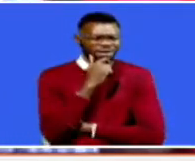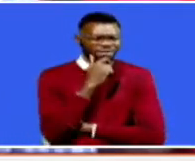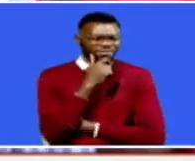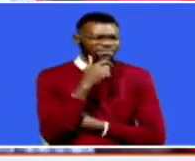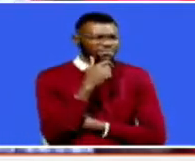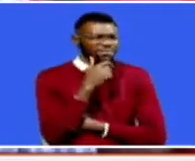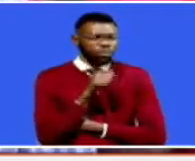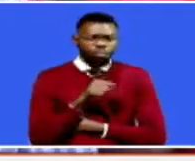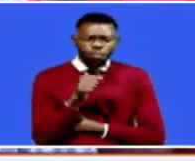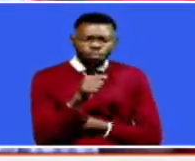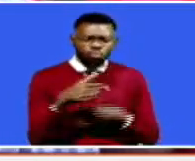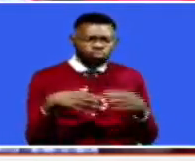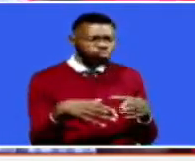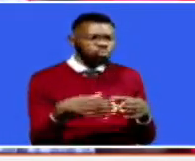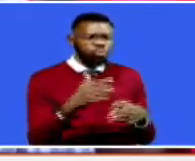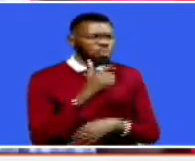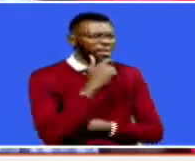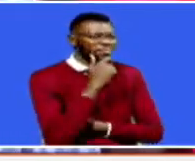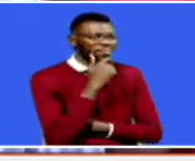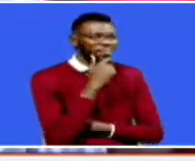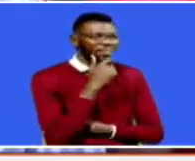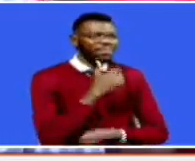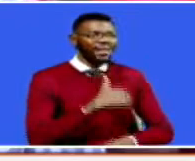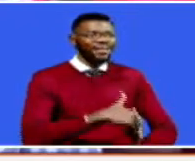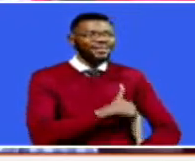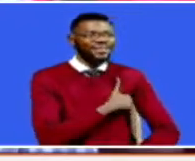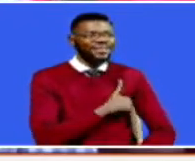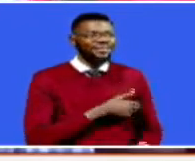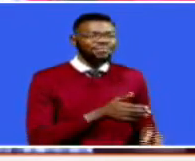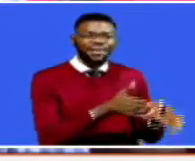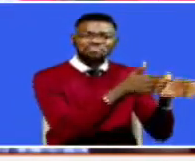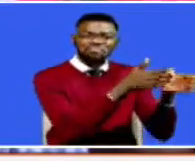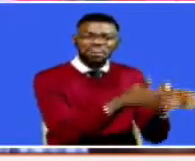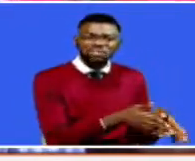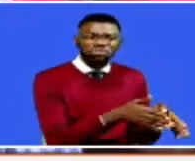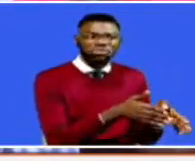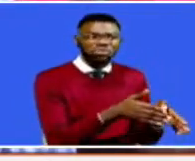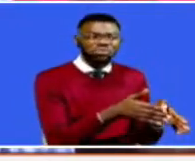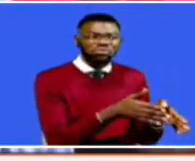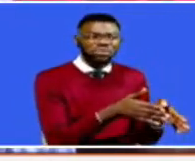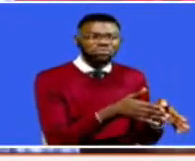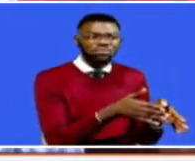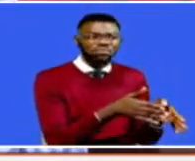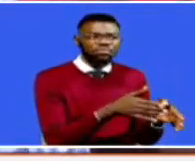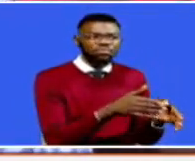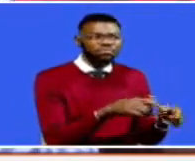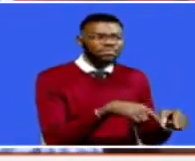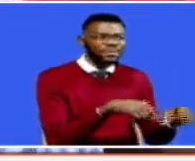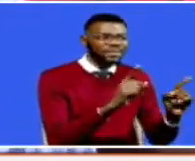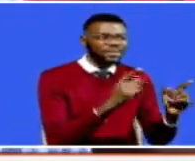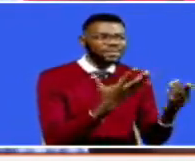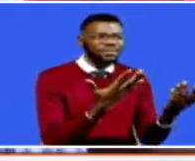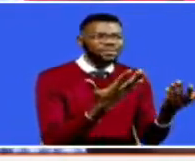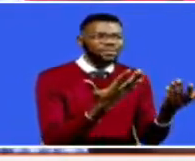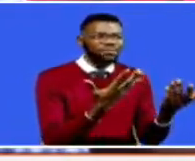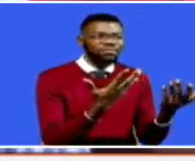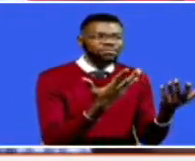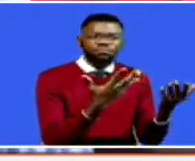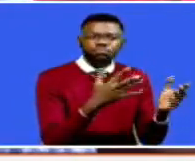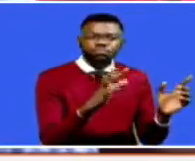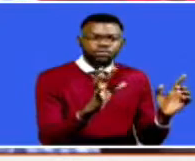ni kifo ambaye ni mtu ambaye hana hatia alikuwa anashunga mbuzi yake karibu na